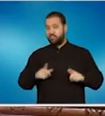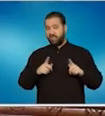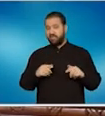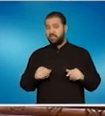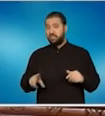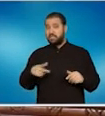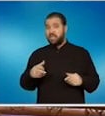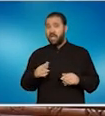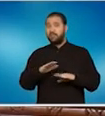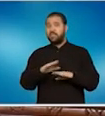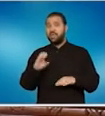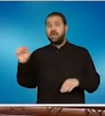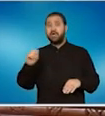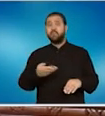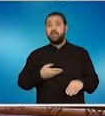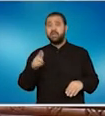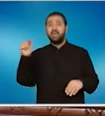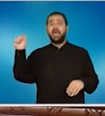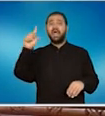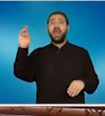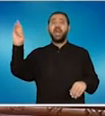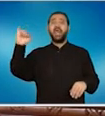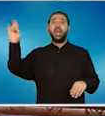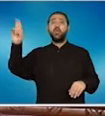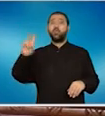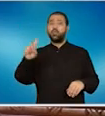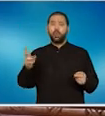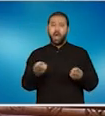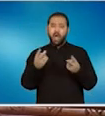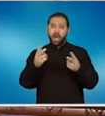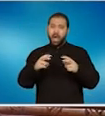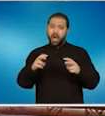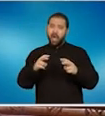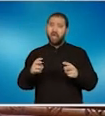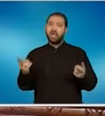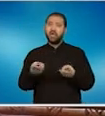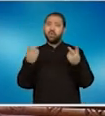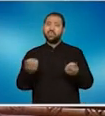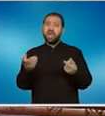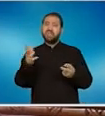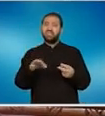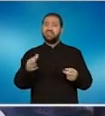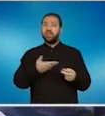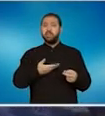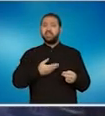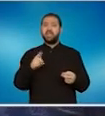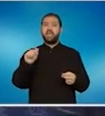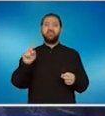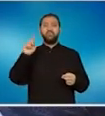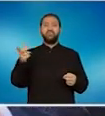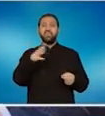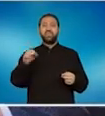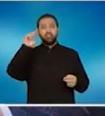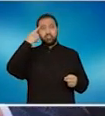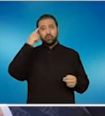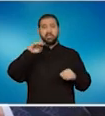că Părintele Galeriu nu a căutat să fie Părintele Galeriu ca atare. Însăși